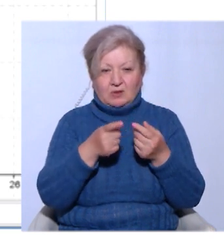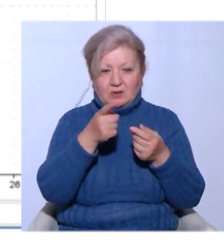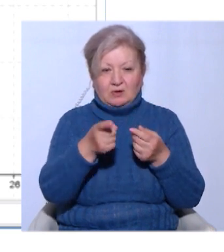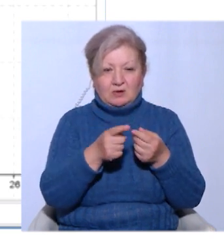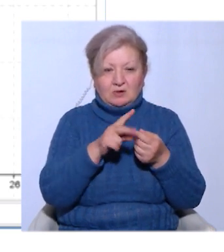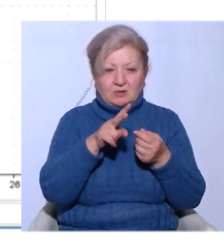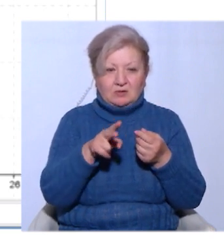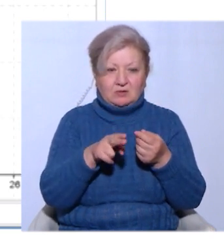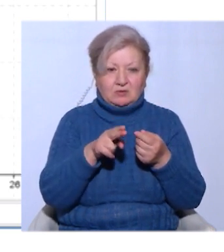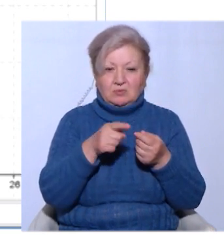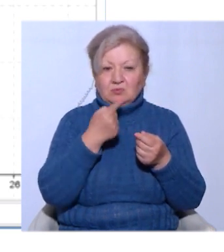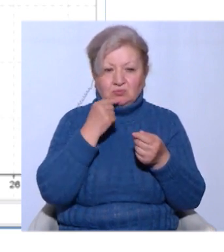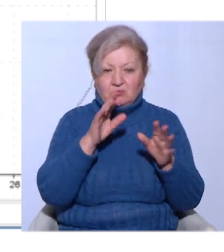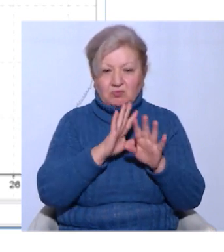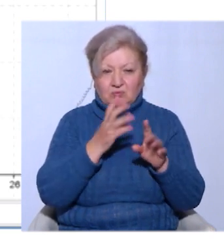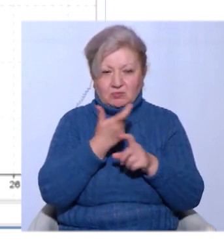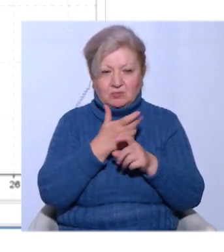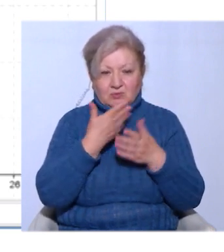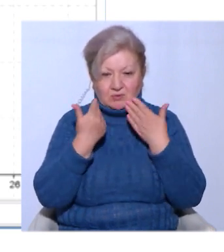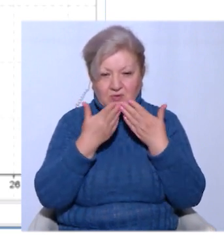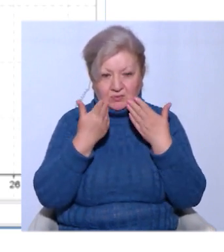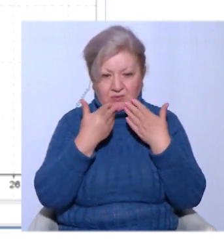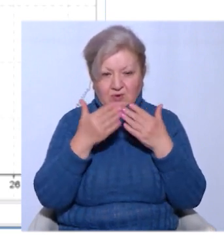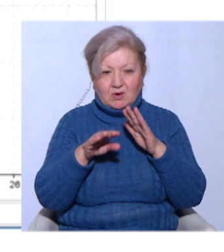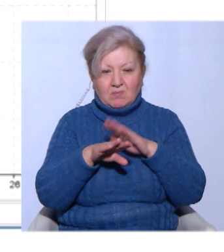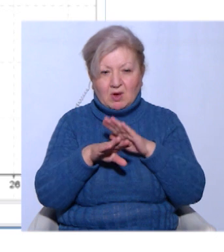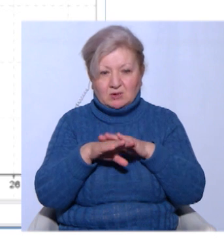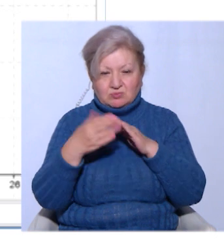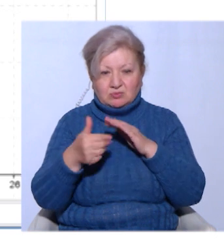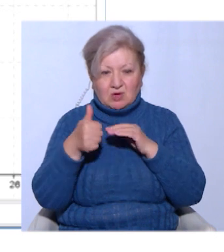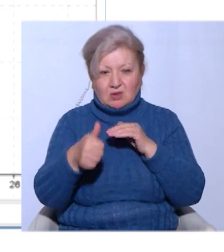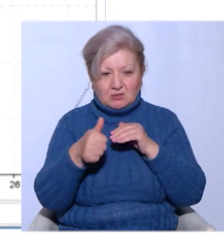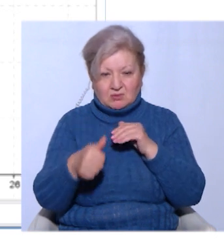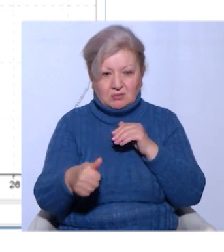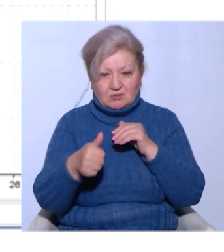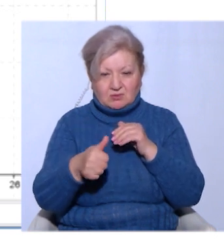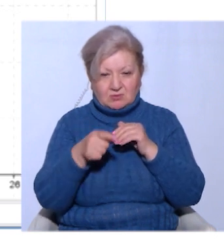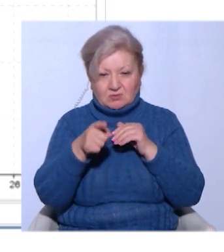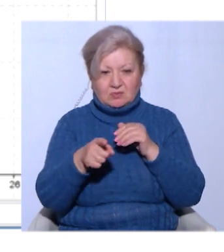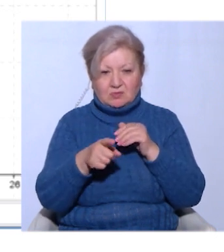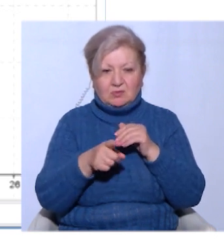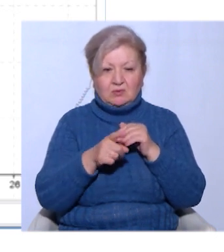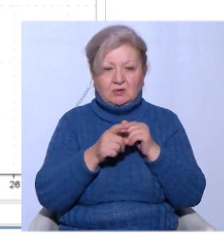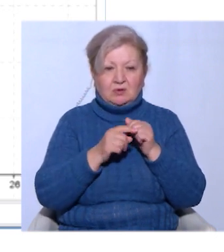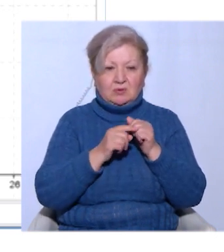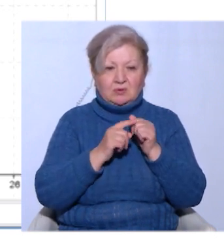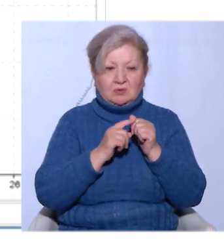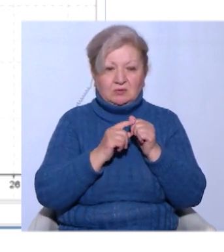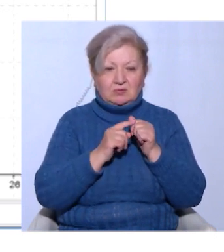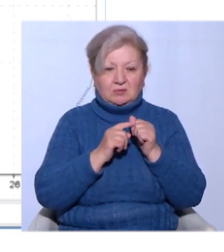ამის შემდეგ წვეტილად ვაქციოთ, ესაც არ არის რთული, ისევ მარჯვენა ღილაკით აწვევით